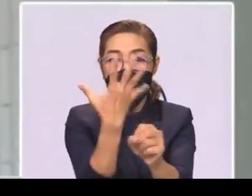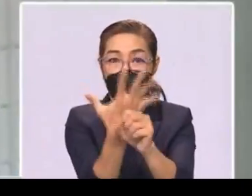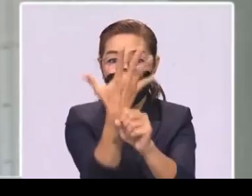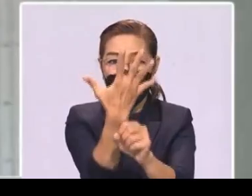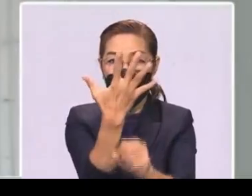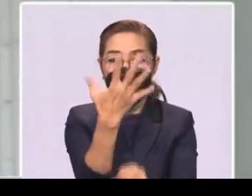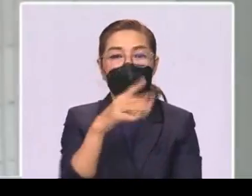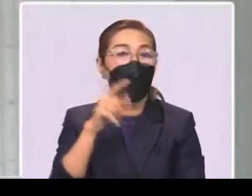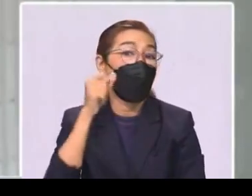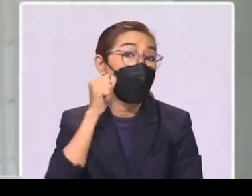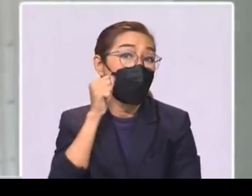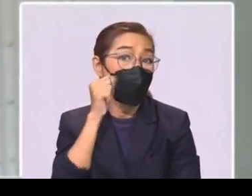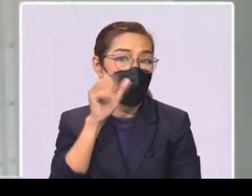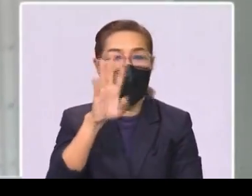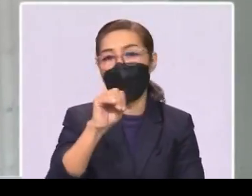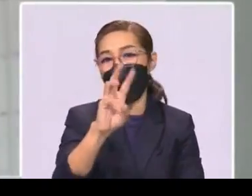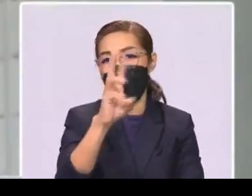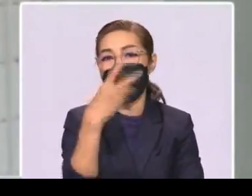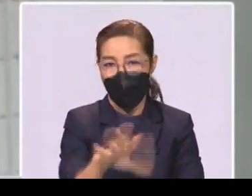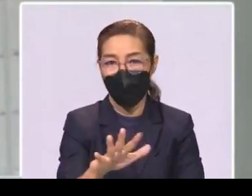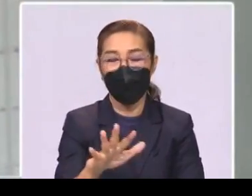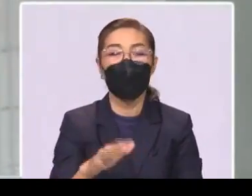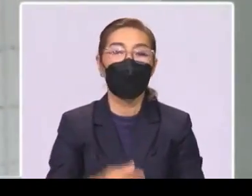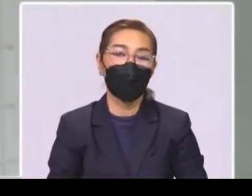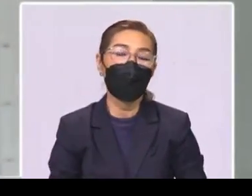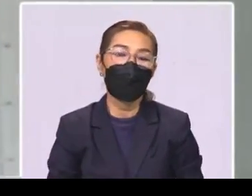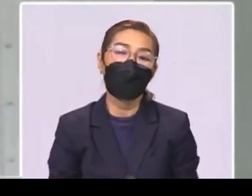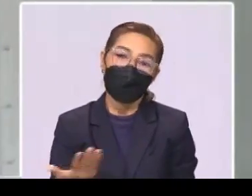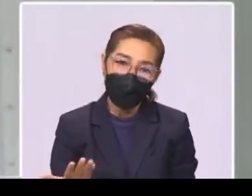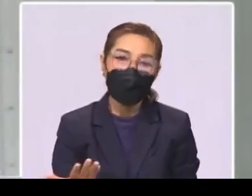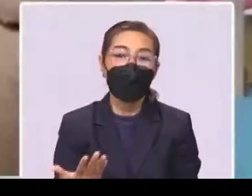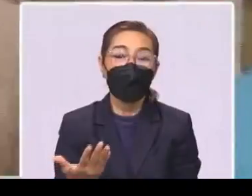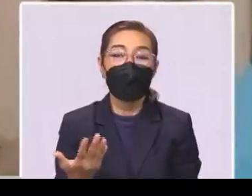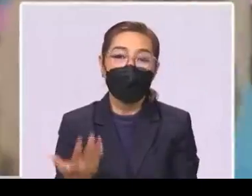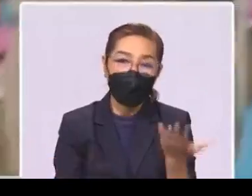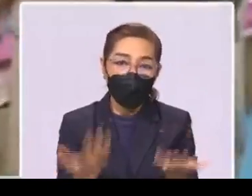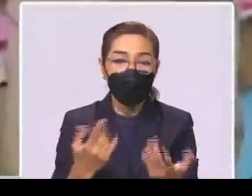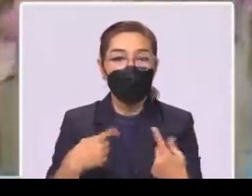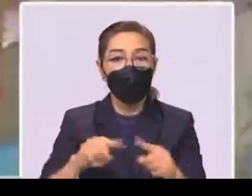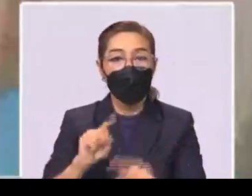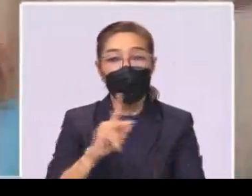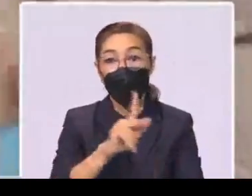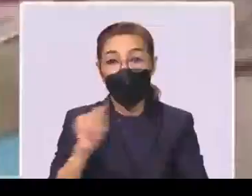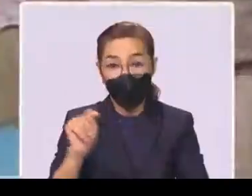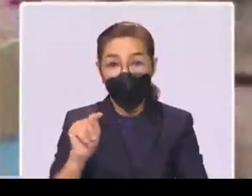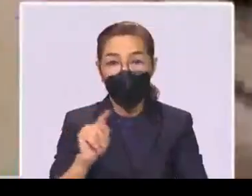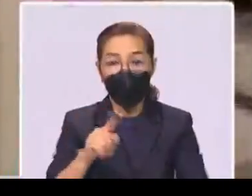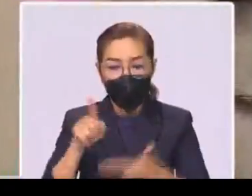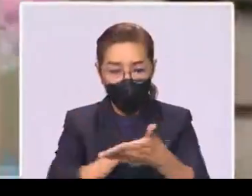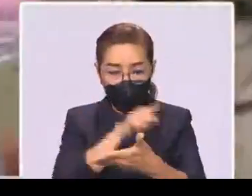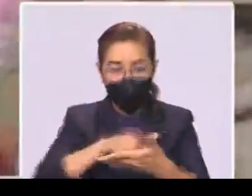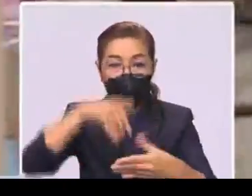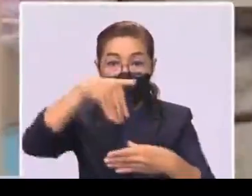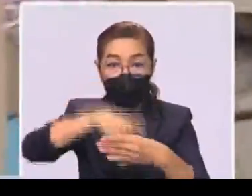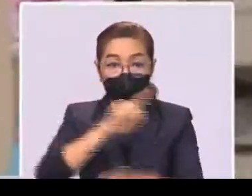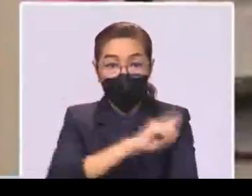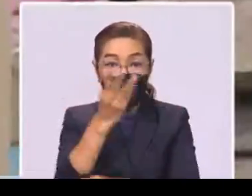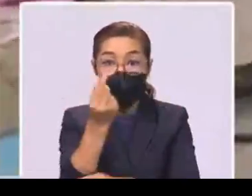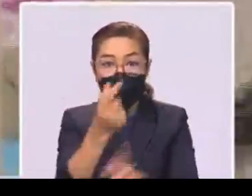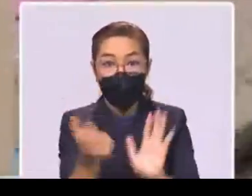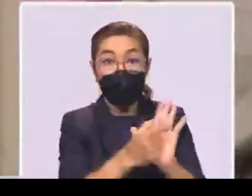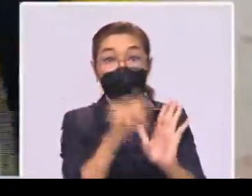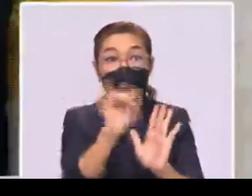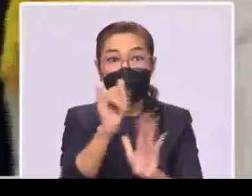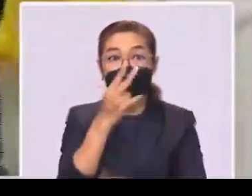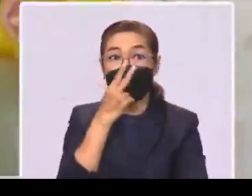46วันครับเพ่นะครับอ่ะไหนๆกไหนๆยังไม่ได้กำหนดวันเลือกตั้งหรอครับท่านผู้ชมครับภาพที่